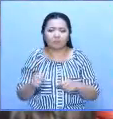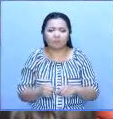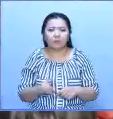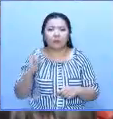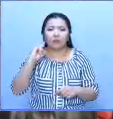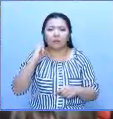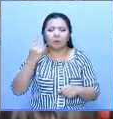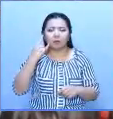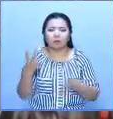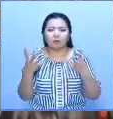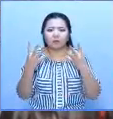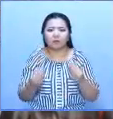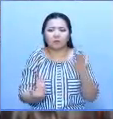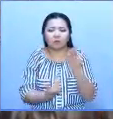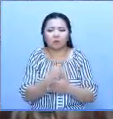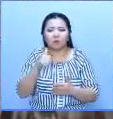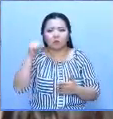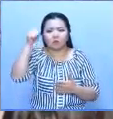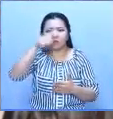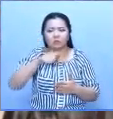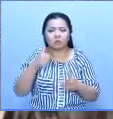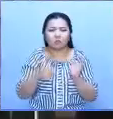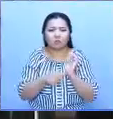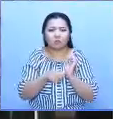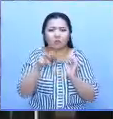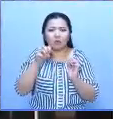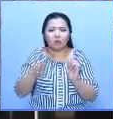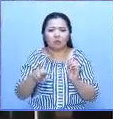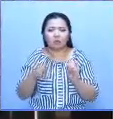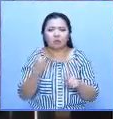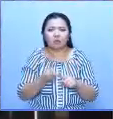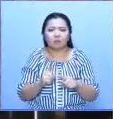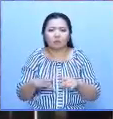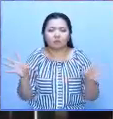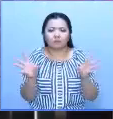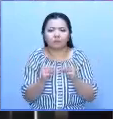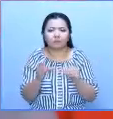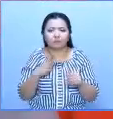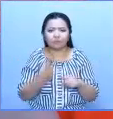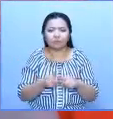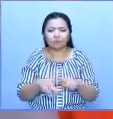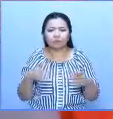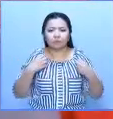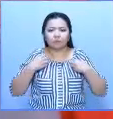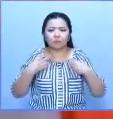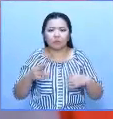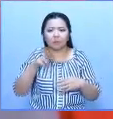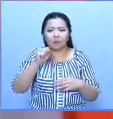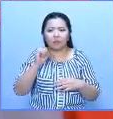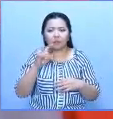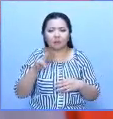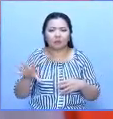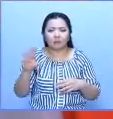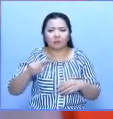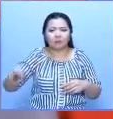В Павлодаре этот день празднуют уже шестой год подряд. Объединение душевнобольных устраивает шествие по городу и продолжает праздник в парке.